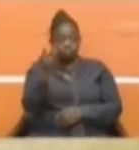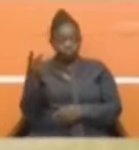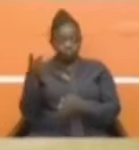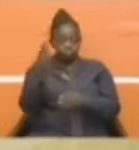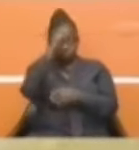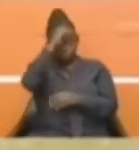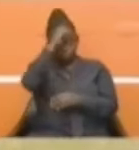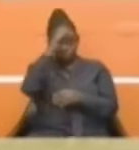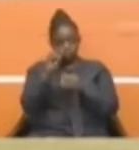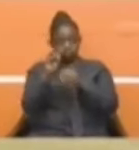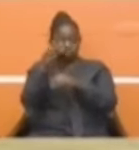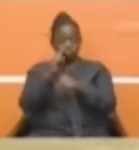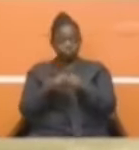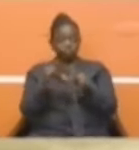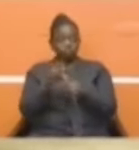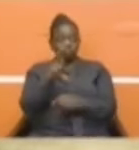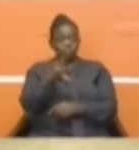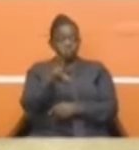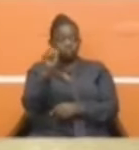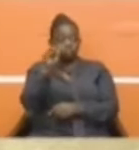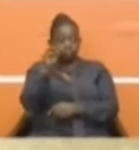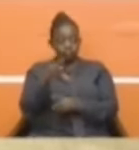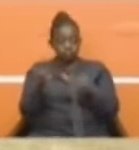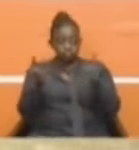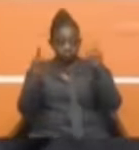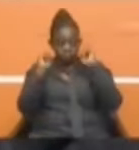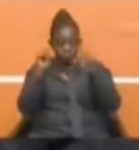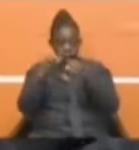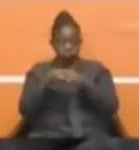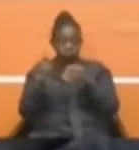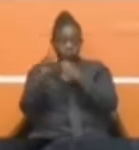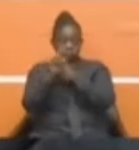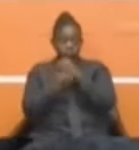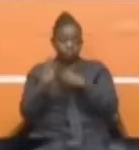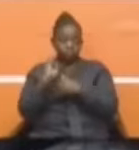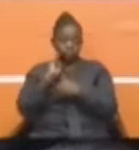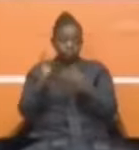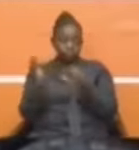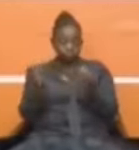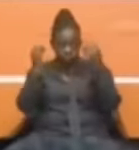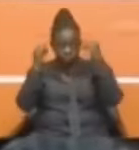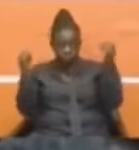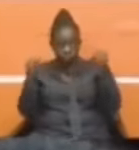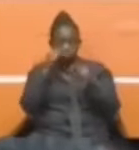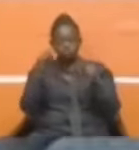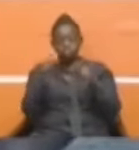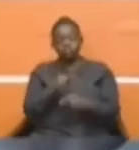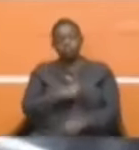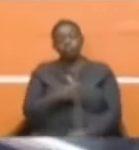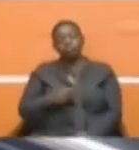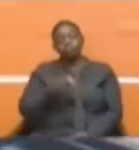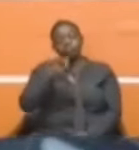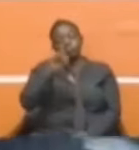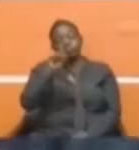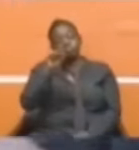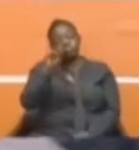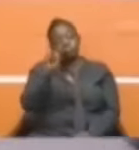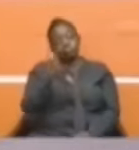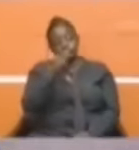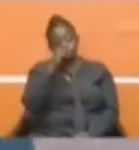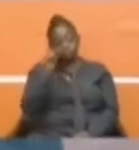matikira g'omulonde gwe 14 aga Busitema University mu disitulikiti ya Busia nga President Yoweri Museveni ne Maama Gent Museveni bakiikirirwa